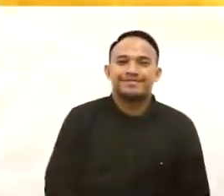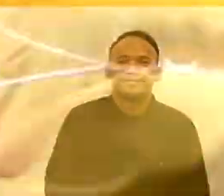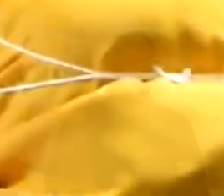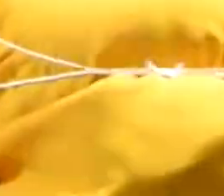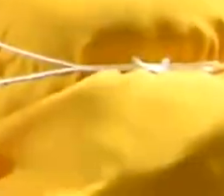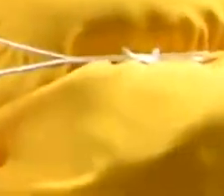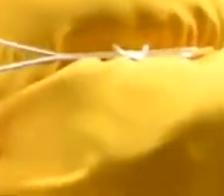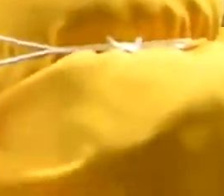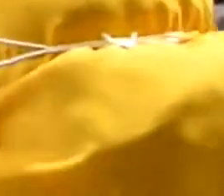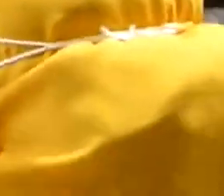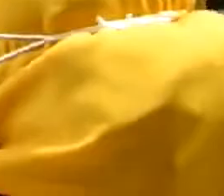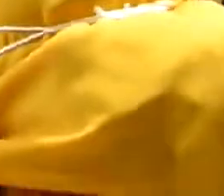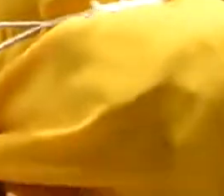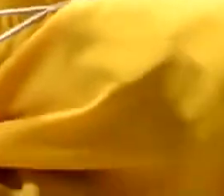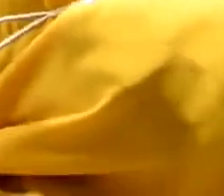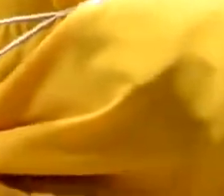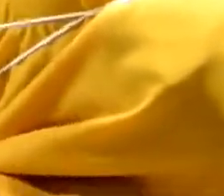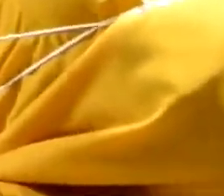43,30%.